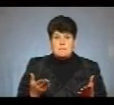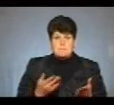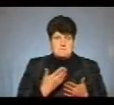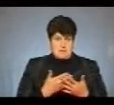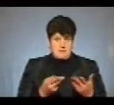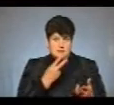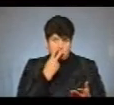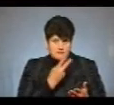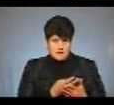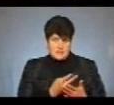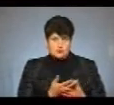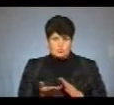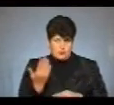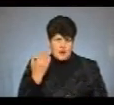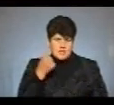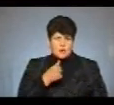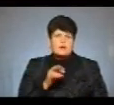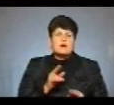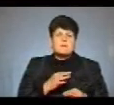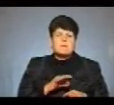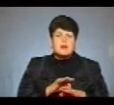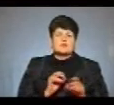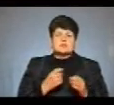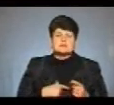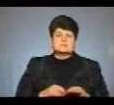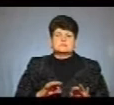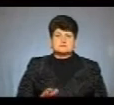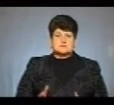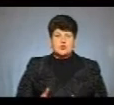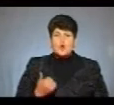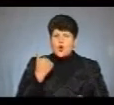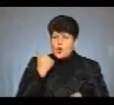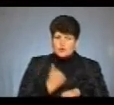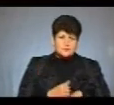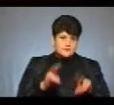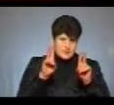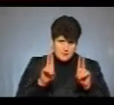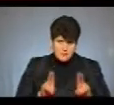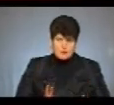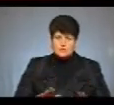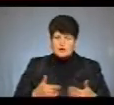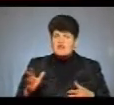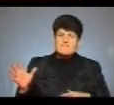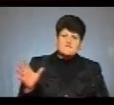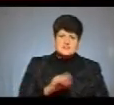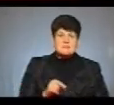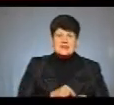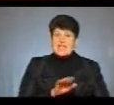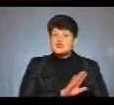що попередніх років, як правильно поводити себе? Ну, основне таке правило, яке ми радимо всім, що його не